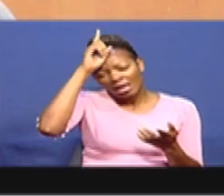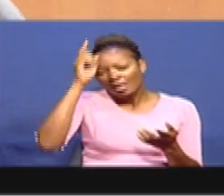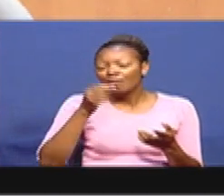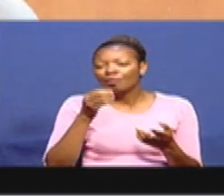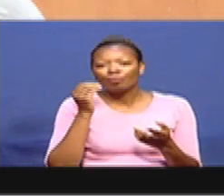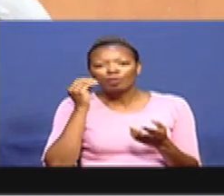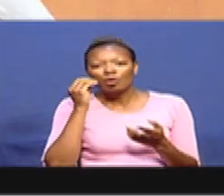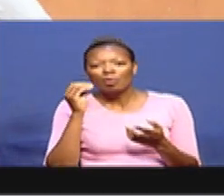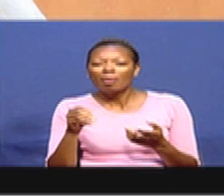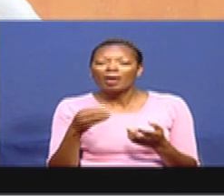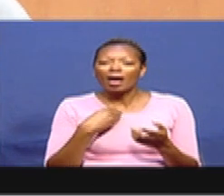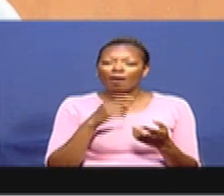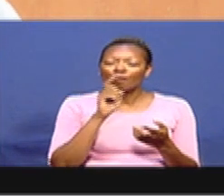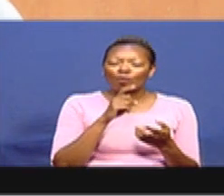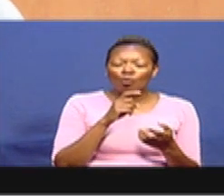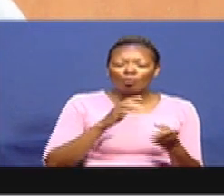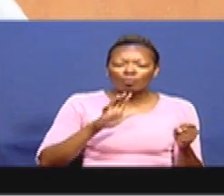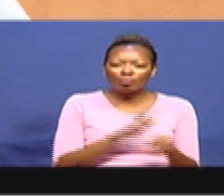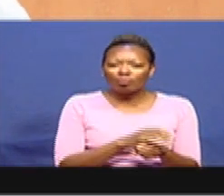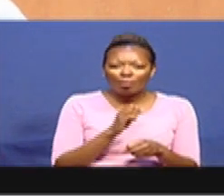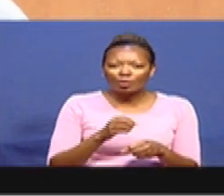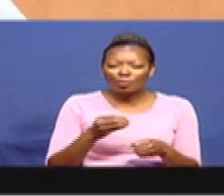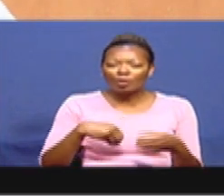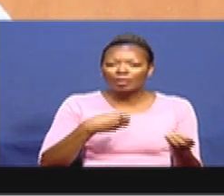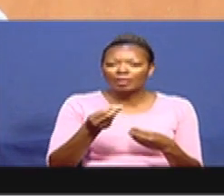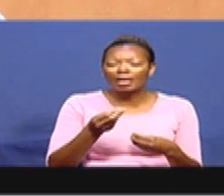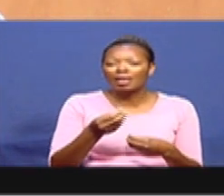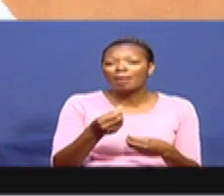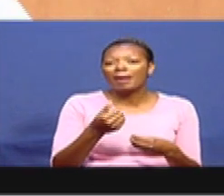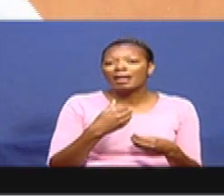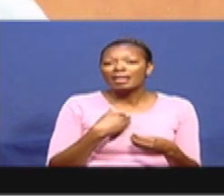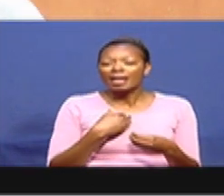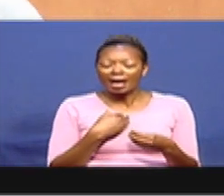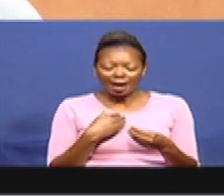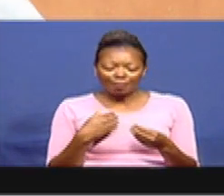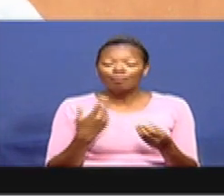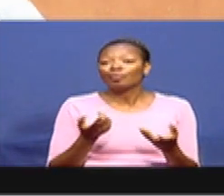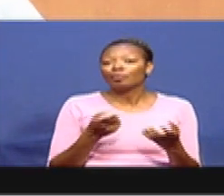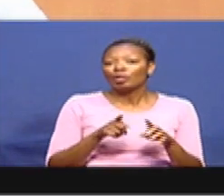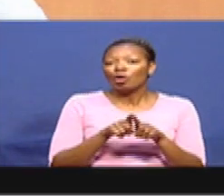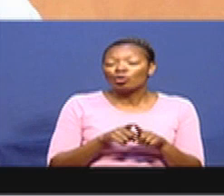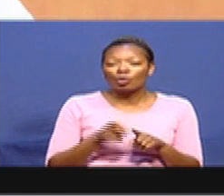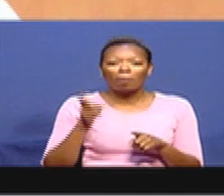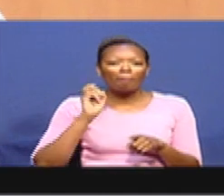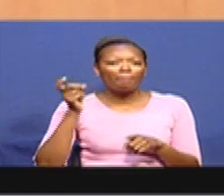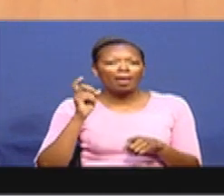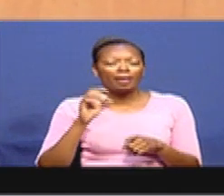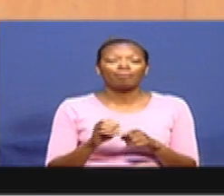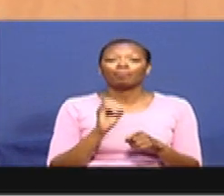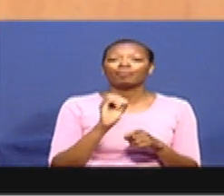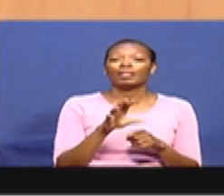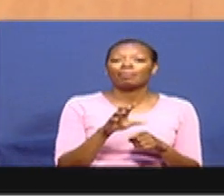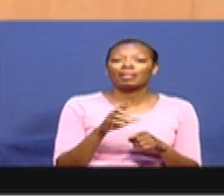mingi, anaweza uza, apate pesa. So naona, alafu hata hii mayai, kama hizi zetu, yes, mayai they are expensive,